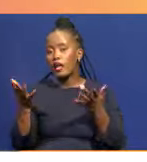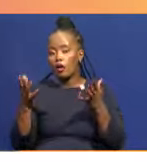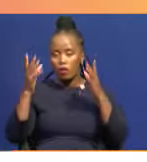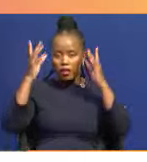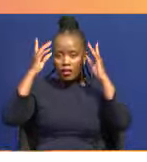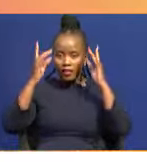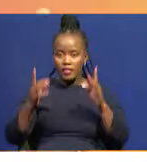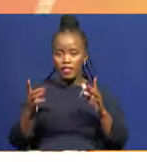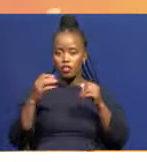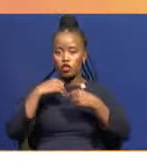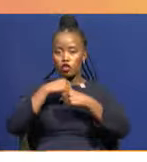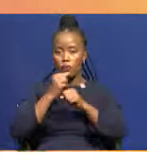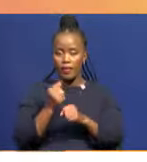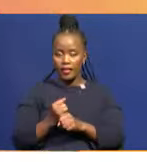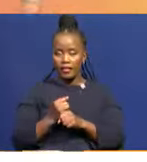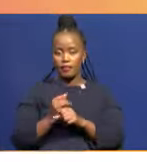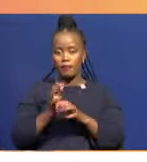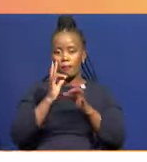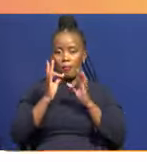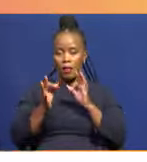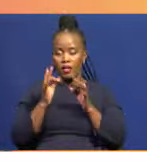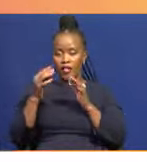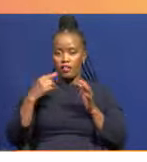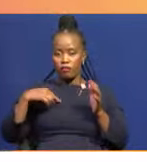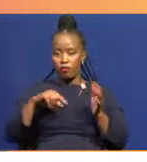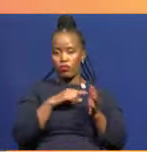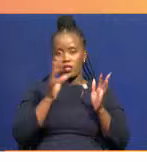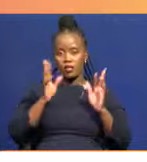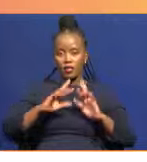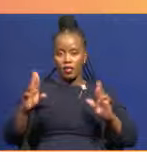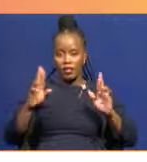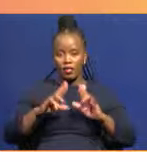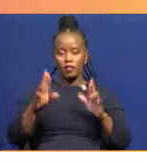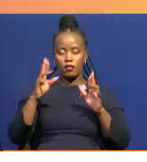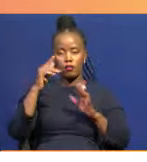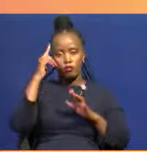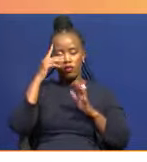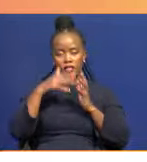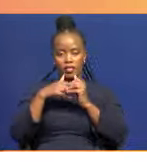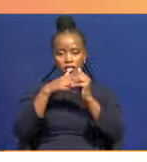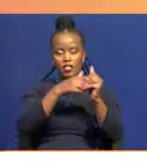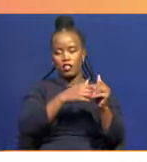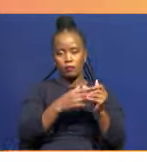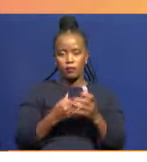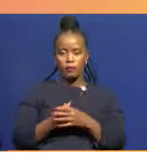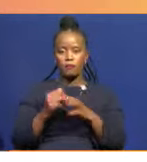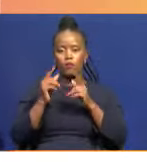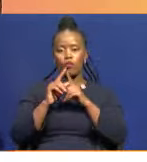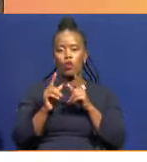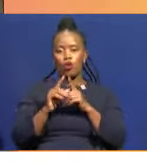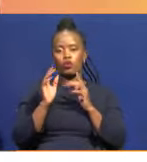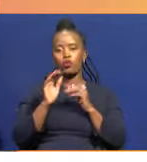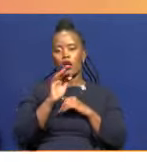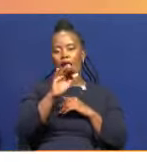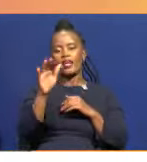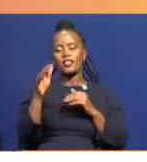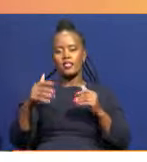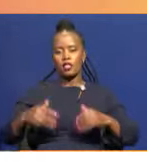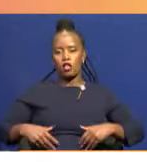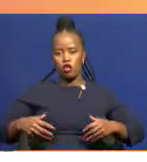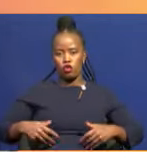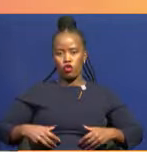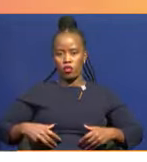making. Ni tukijitokeza katika swala la uongozi. Na pia ningehimiza vijana, wengine wetu